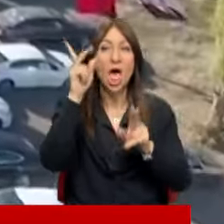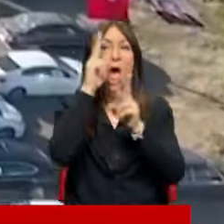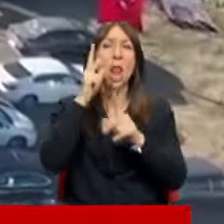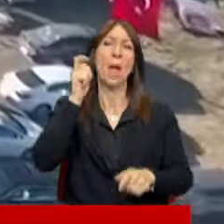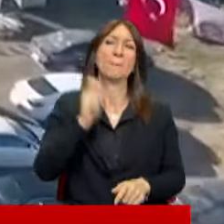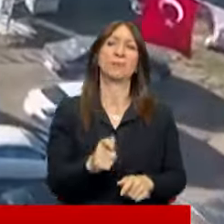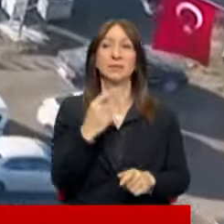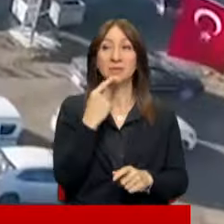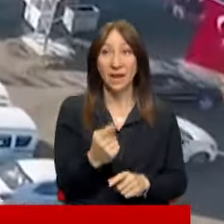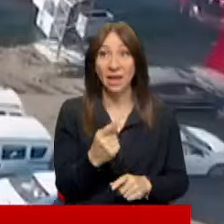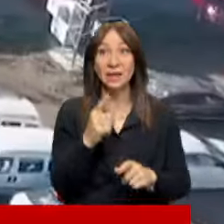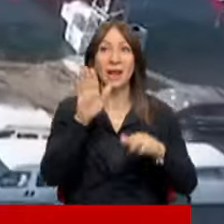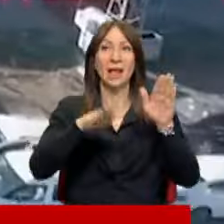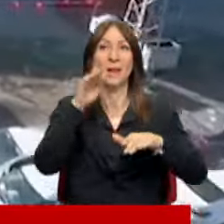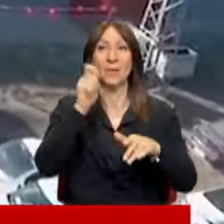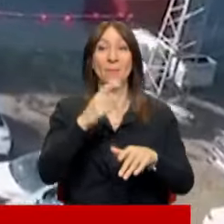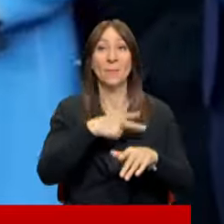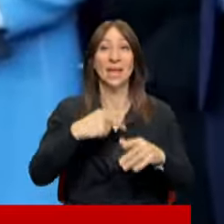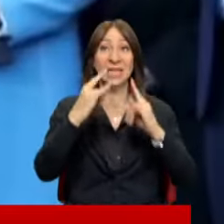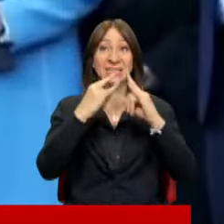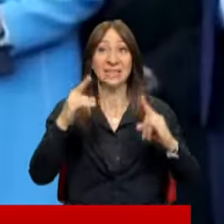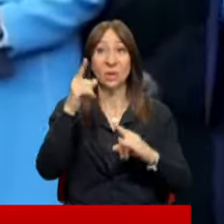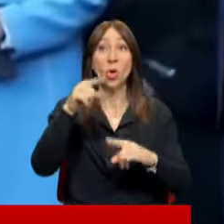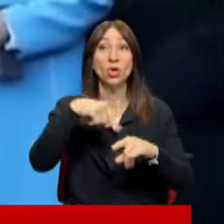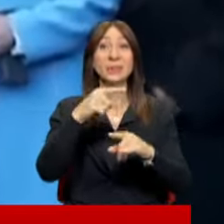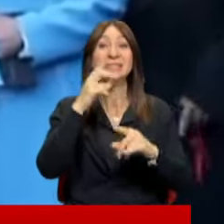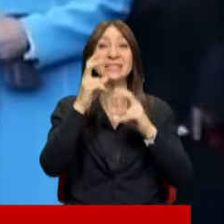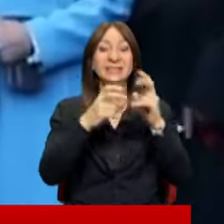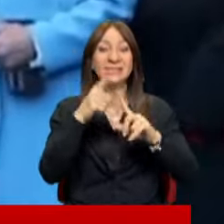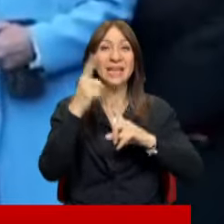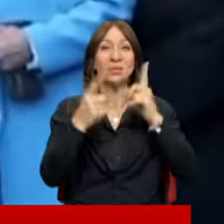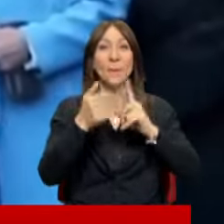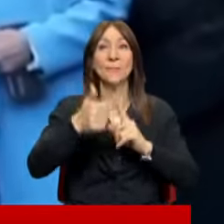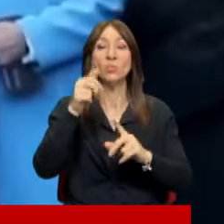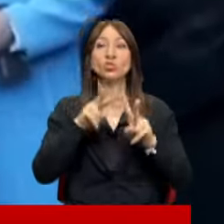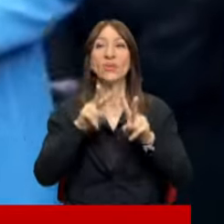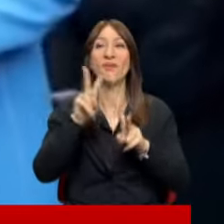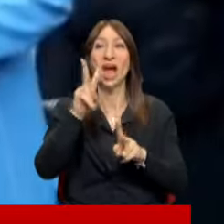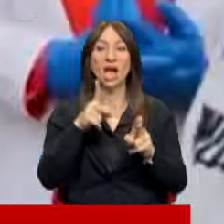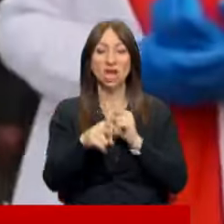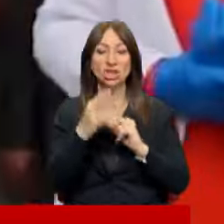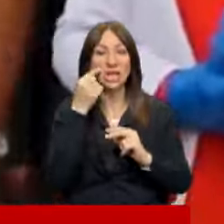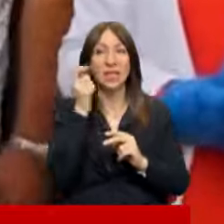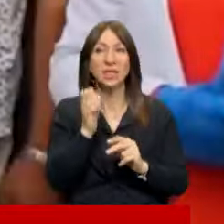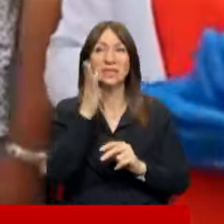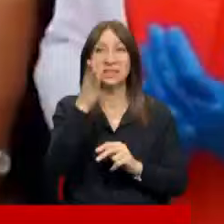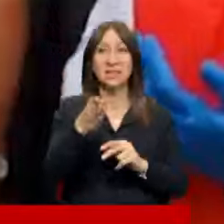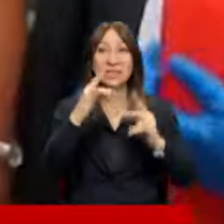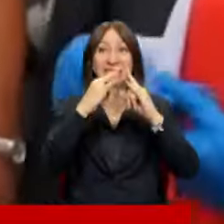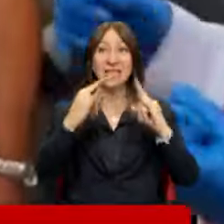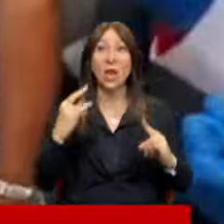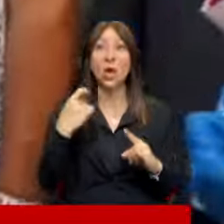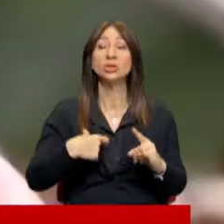hayaldi gerçekleştirdik diyerek tanıttı belediyenin yaptığı serayı. Dönemin Sanayi ve Teknoloji Bakanı Mustafa Varank da açılışa bizzat katıldı.